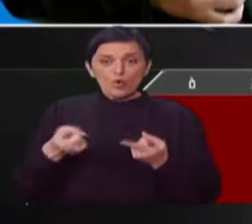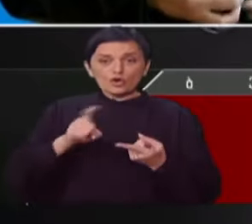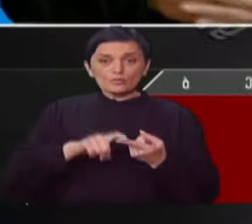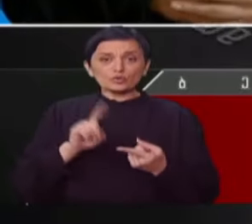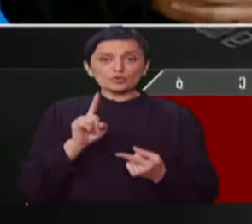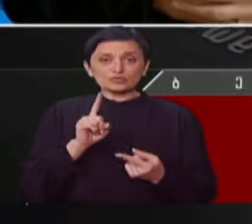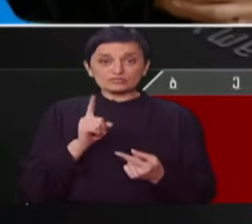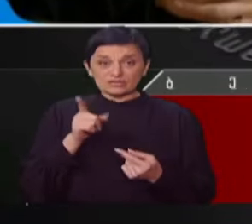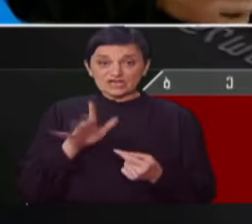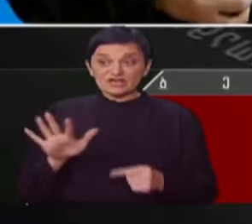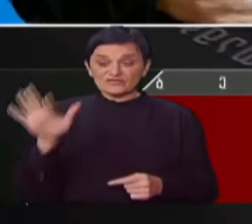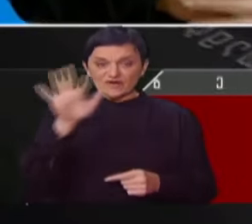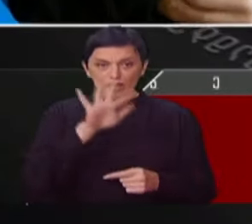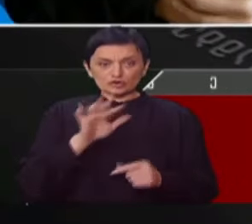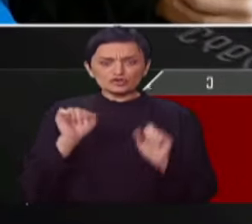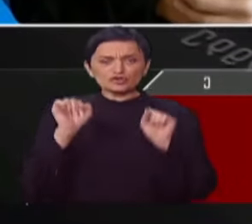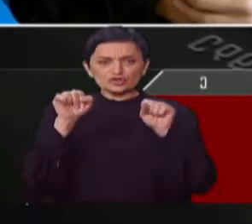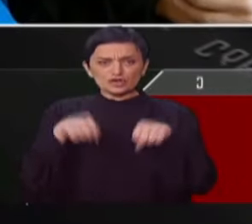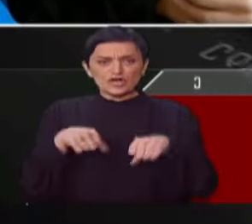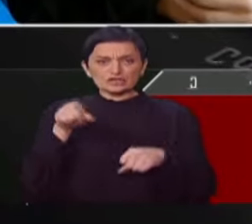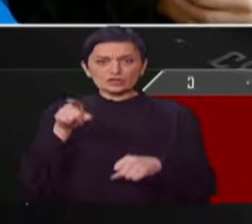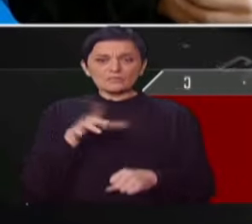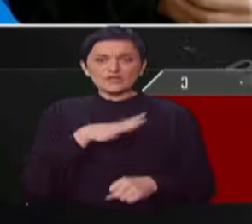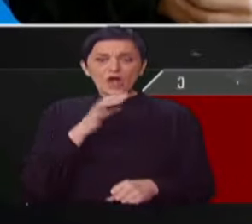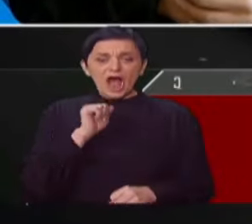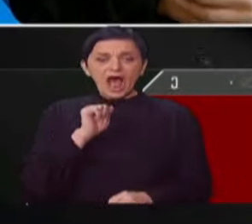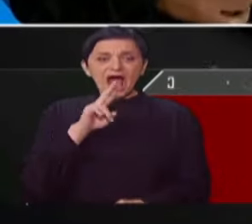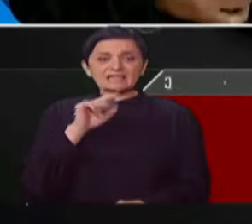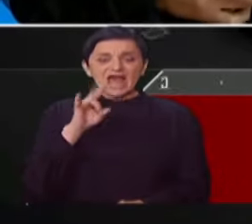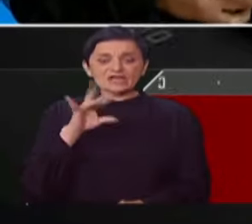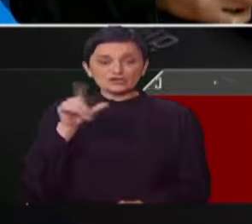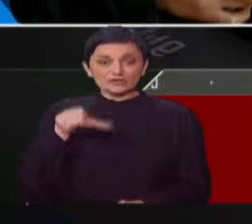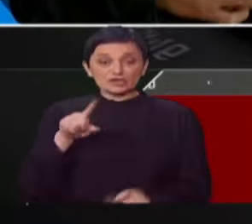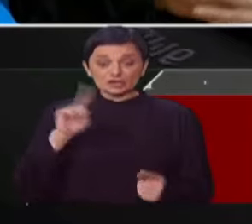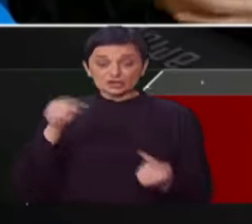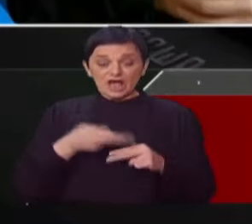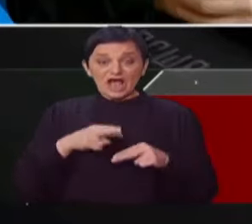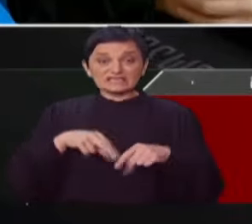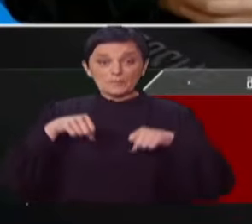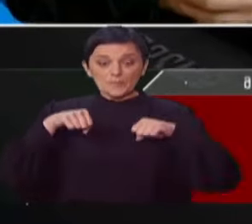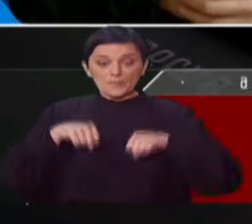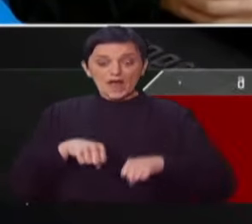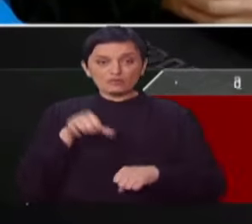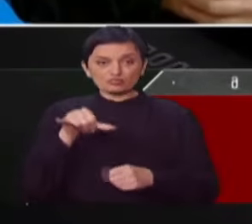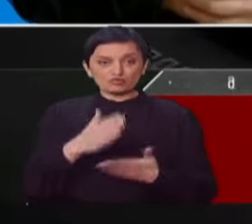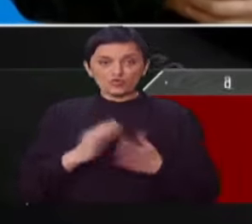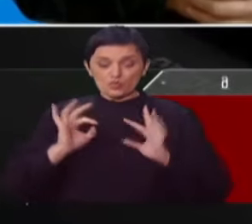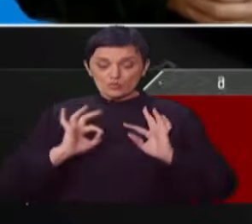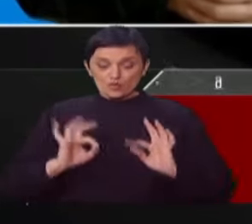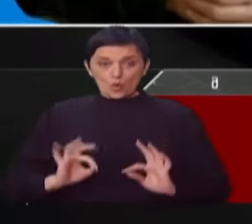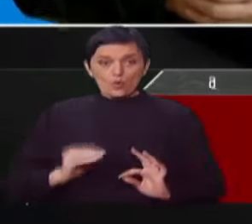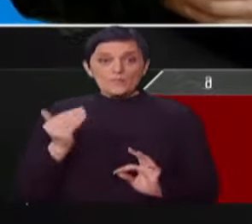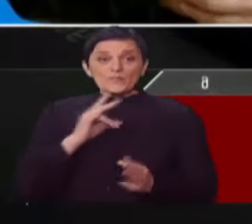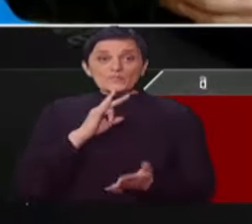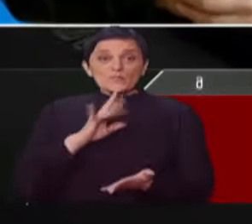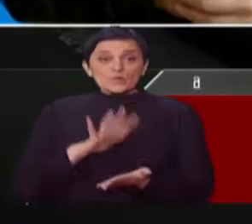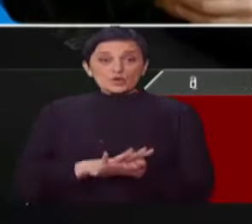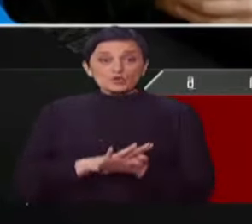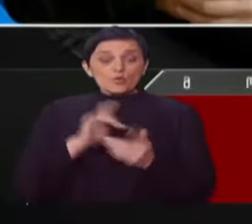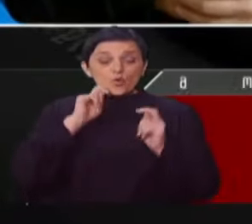დაკავშირებით, რომ ამ ქვეყნებში შესაძლოა იყოს ზურაბადეიშვილი. შესაბამისად, ეს ბერკეტი ახლა აქვს პროკურატურას. მის მუდმივ